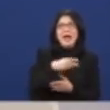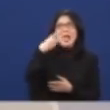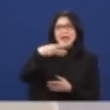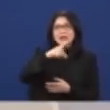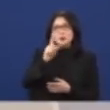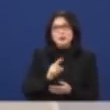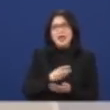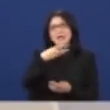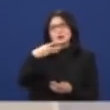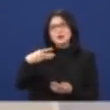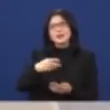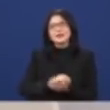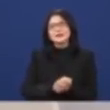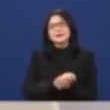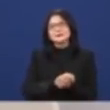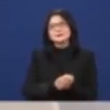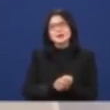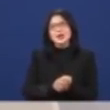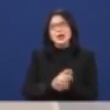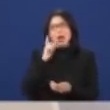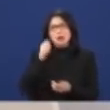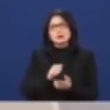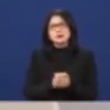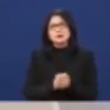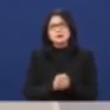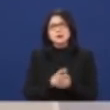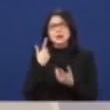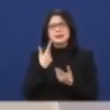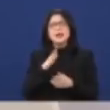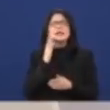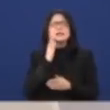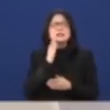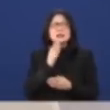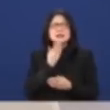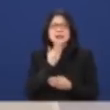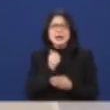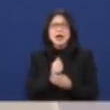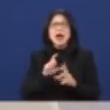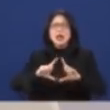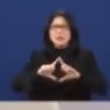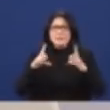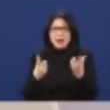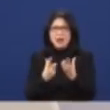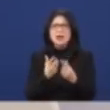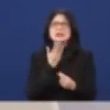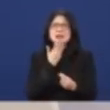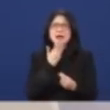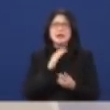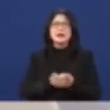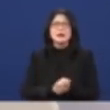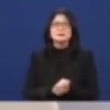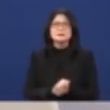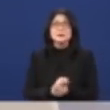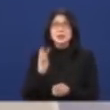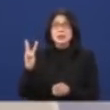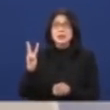elektronik yang kedua diperlukan penajaman dan penyederhanaan kelembagaan yang